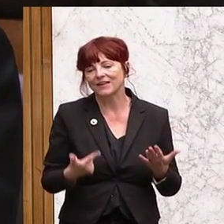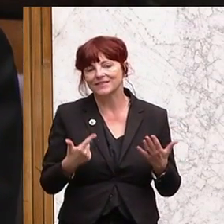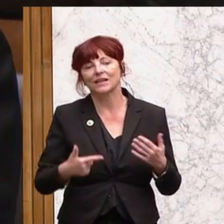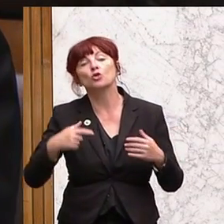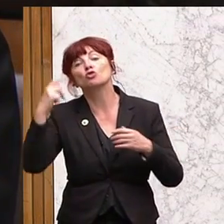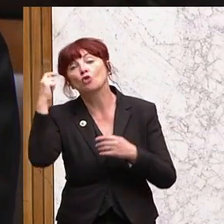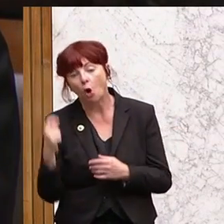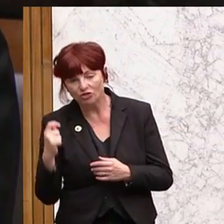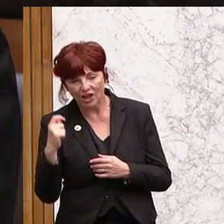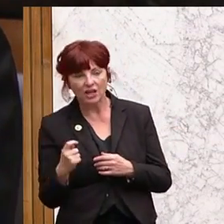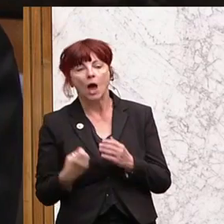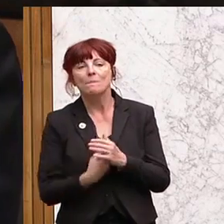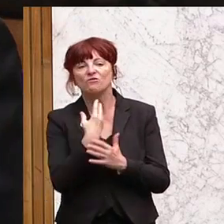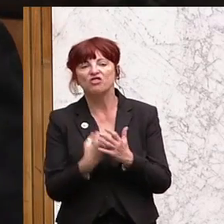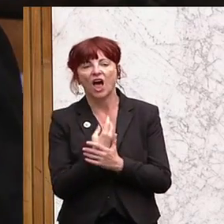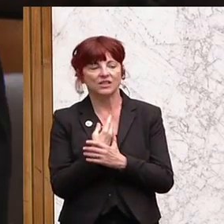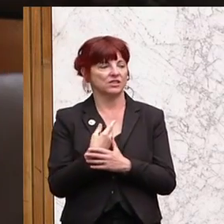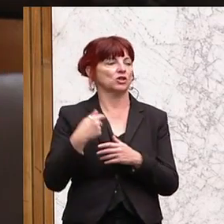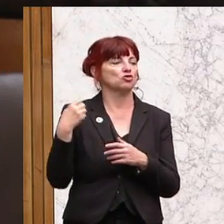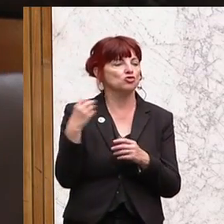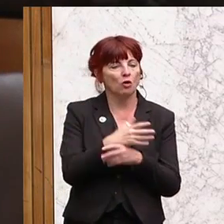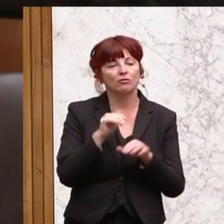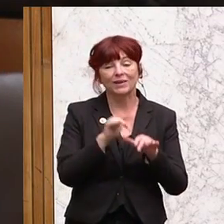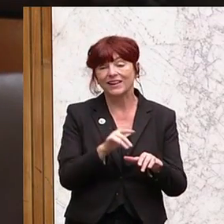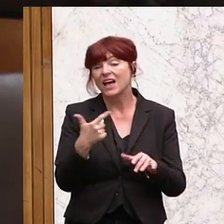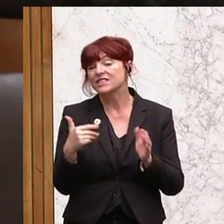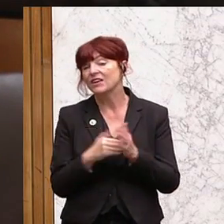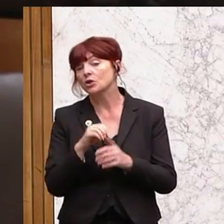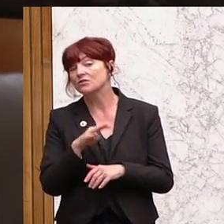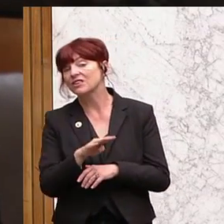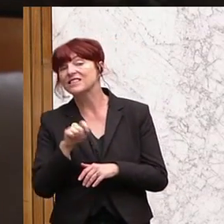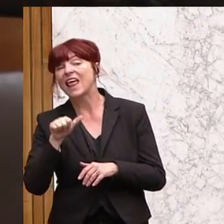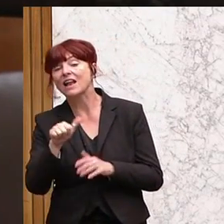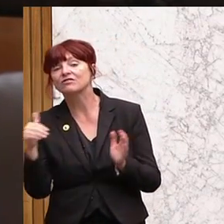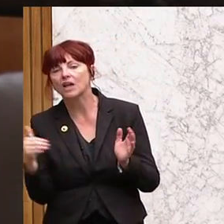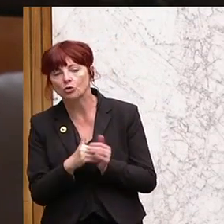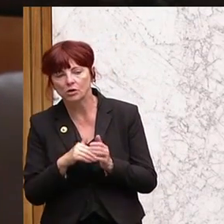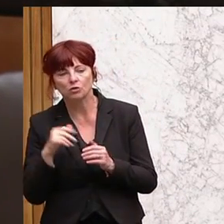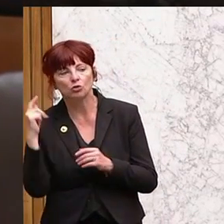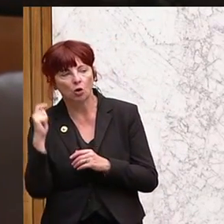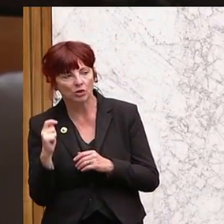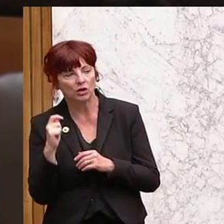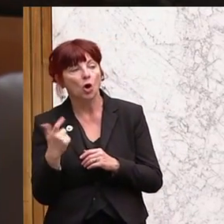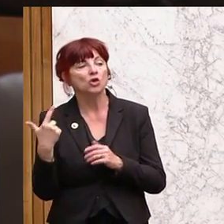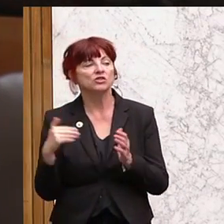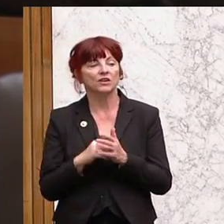aufgebraucht 2014 11325 Tonnen und 2015